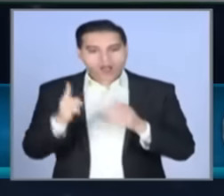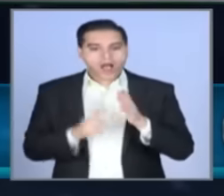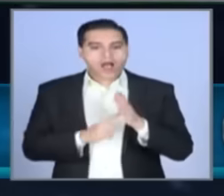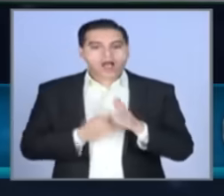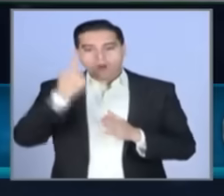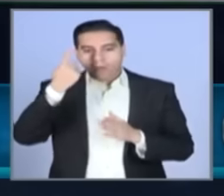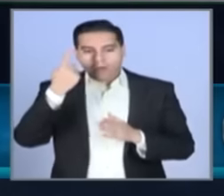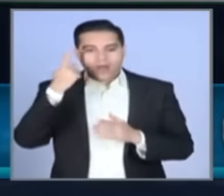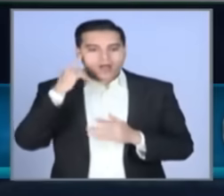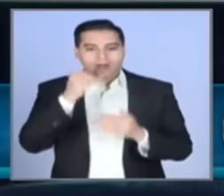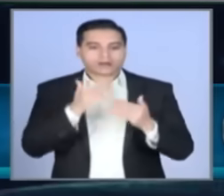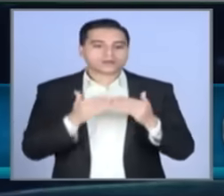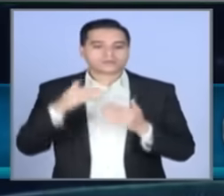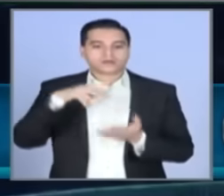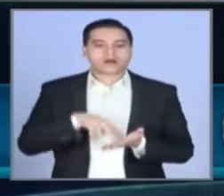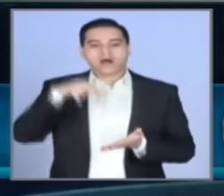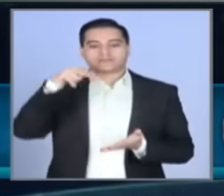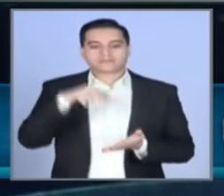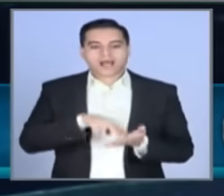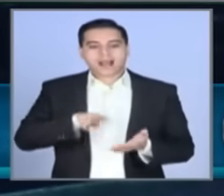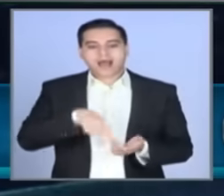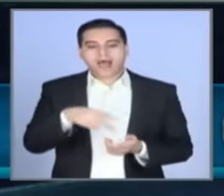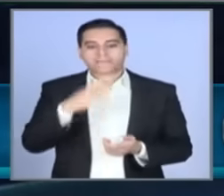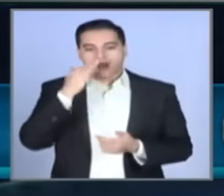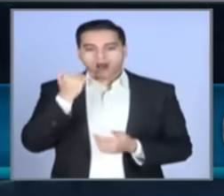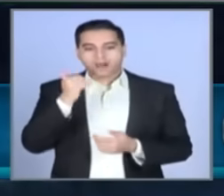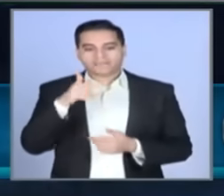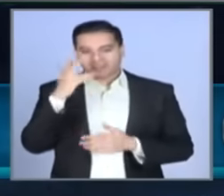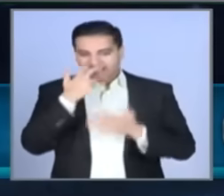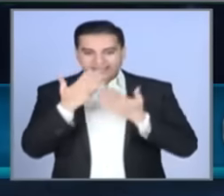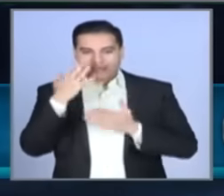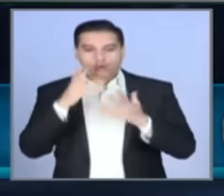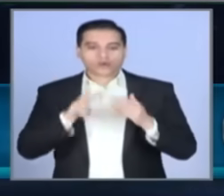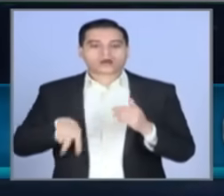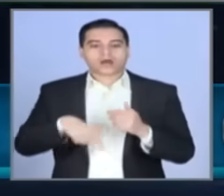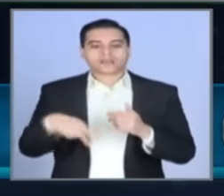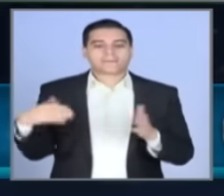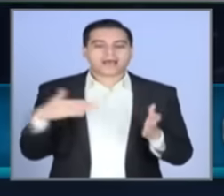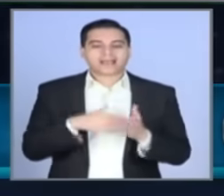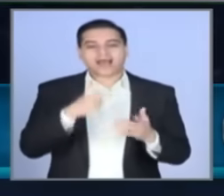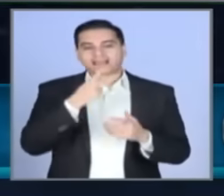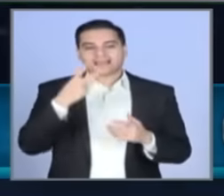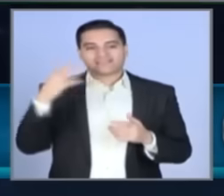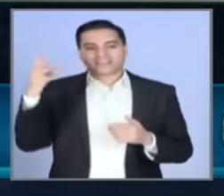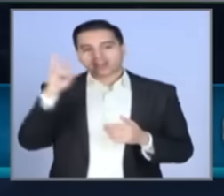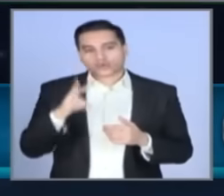من هو صاحب أعلى قفزة للاعب عربي في تاريخ كرة القدم حتى